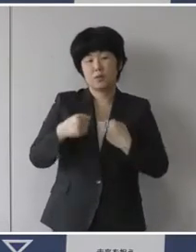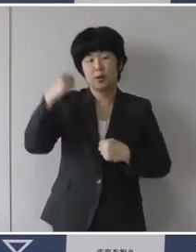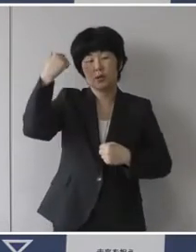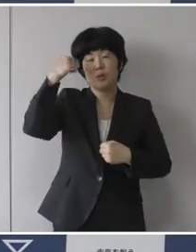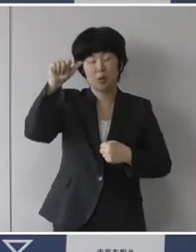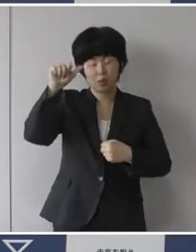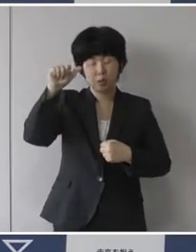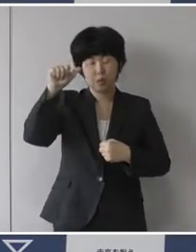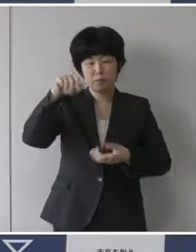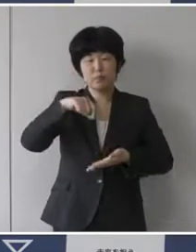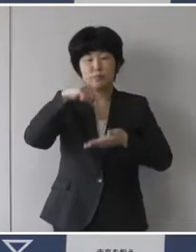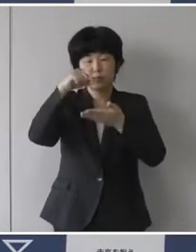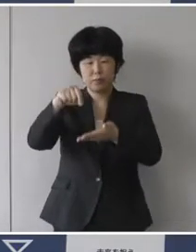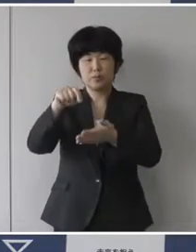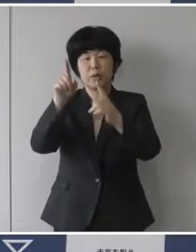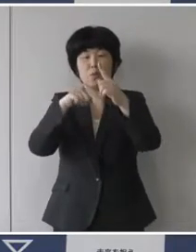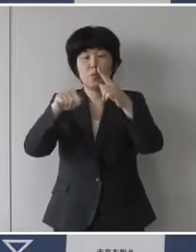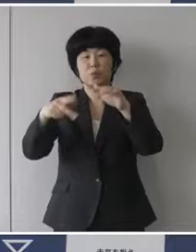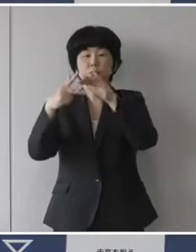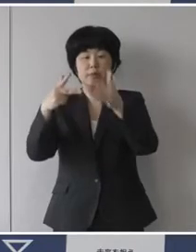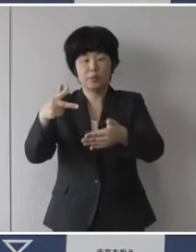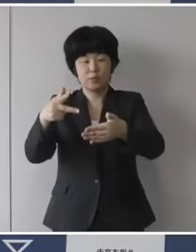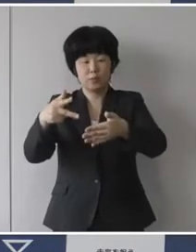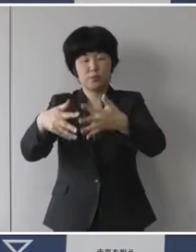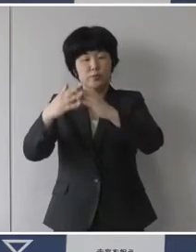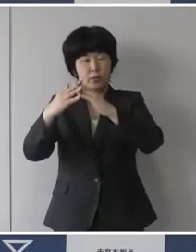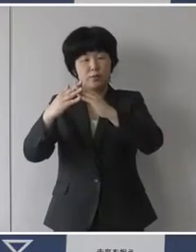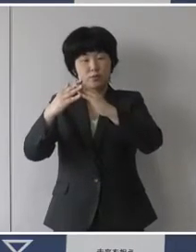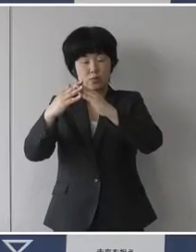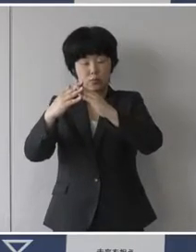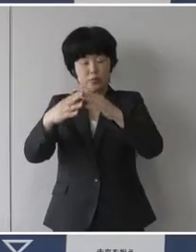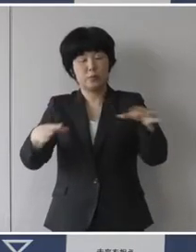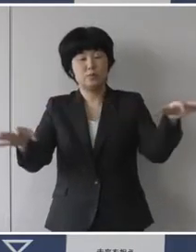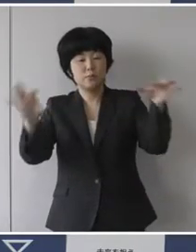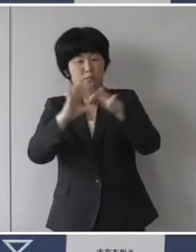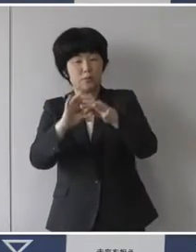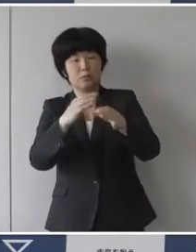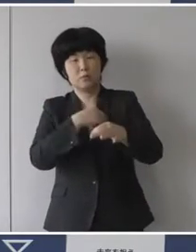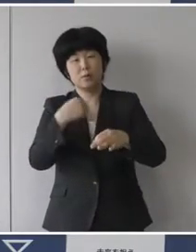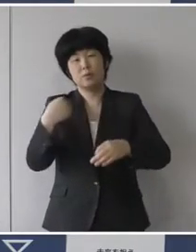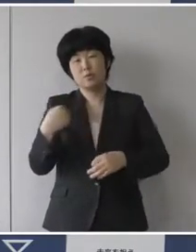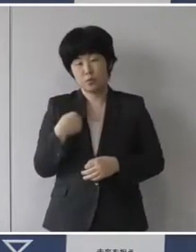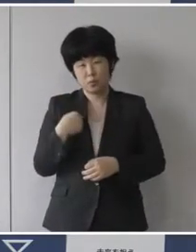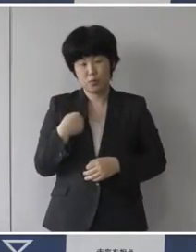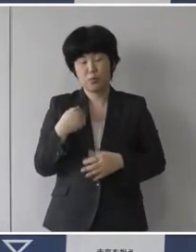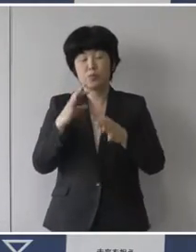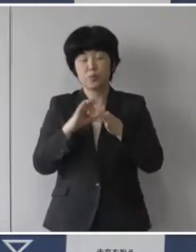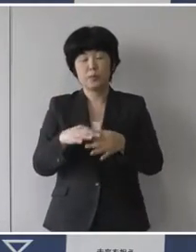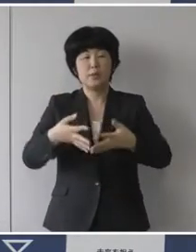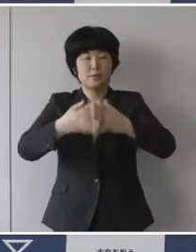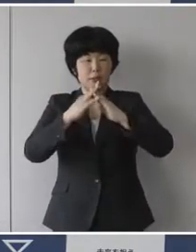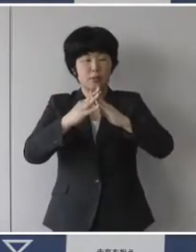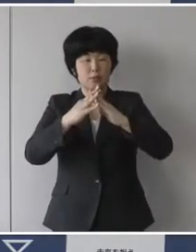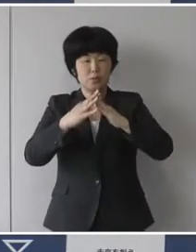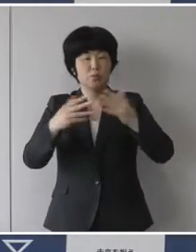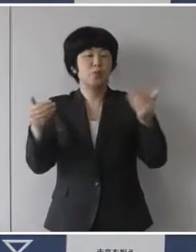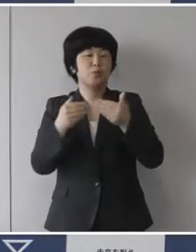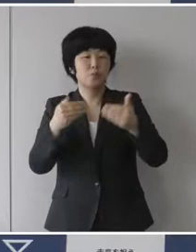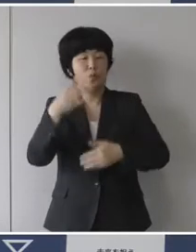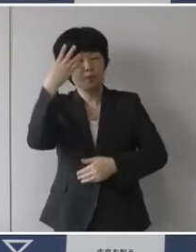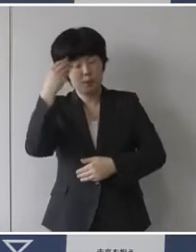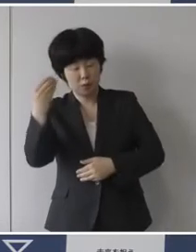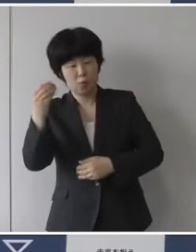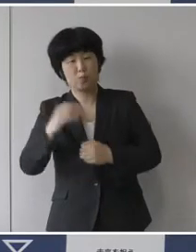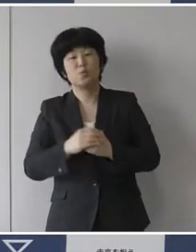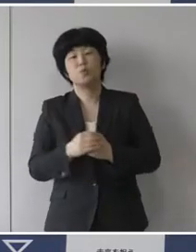築に実現する取り組みを行うことで、公共建築の業務の魅力とかですね、それから若い建